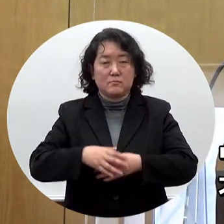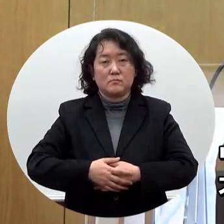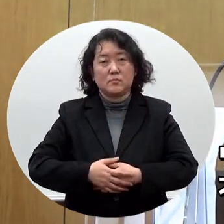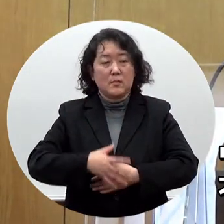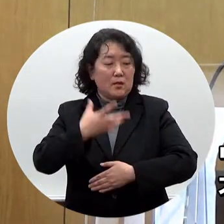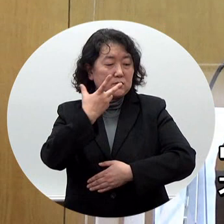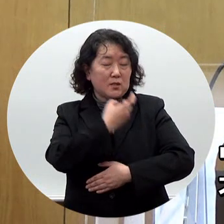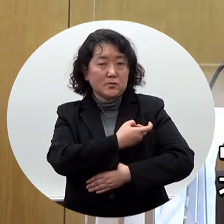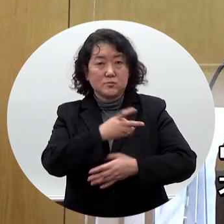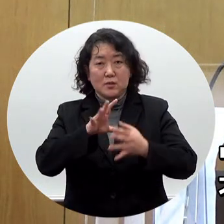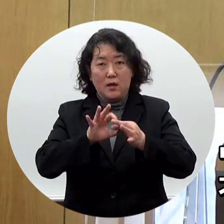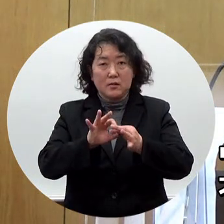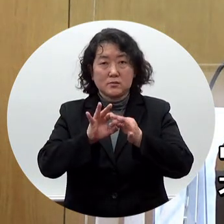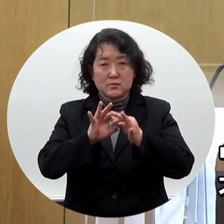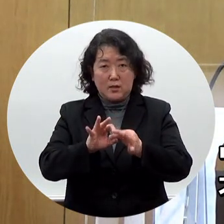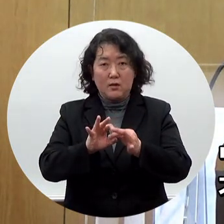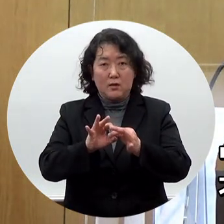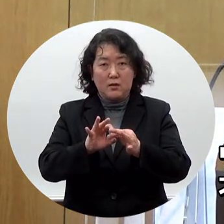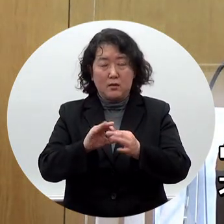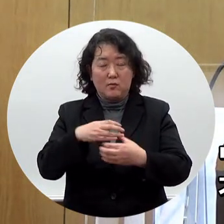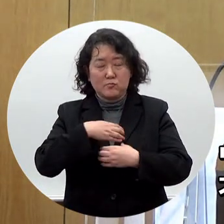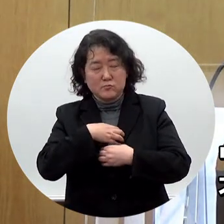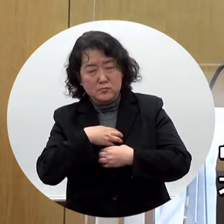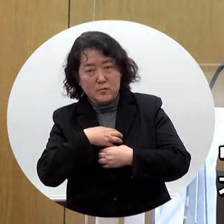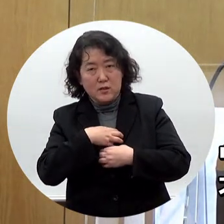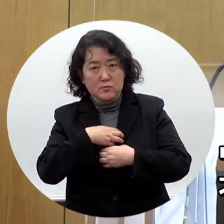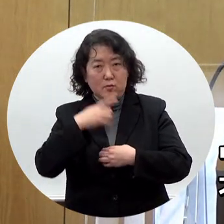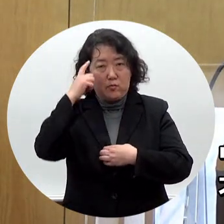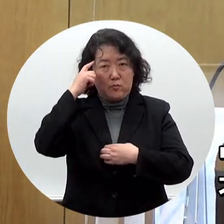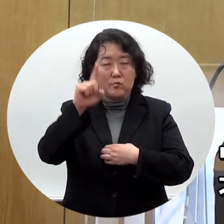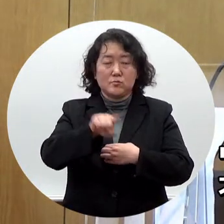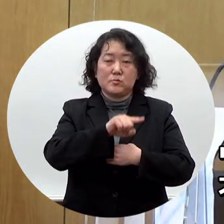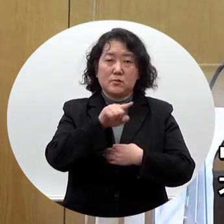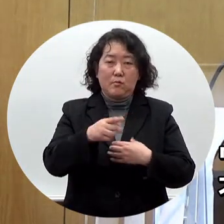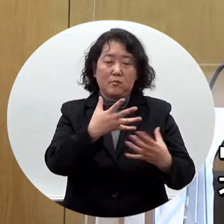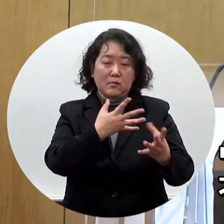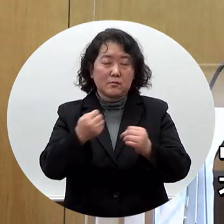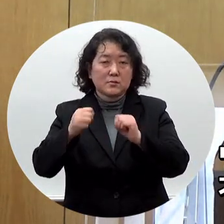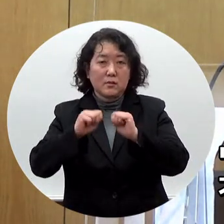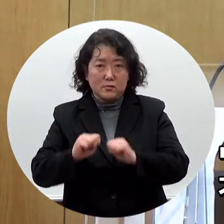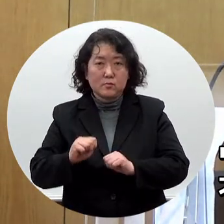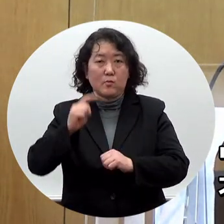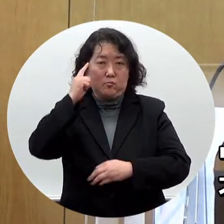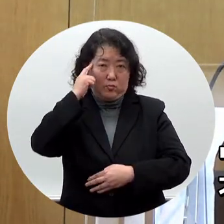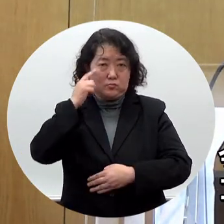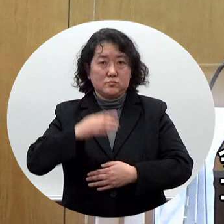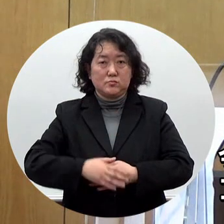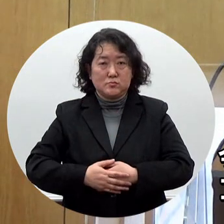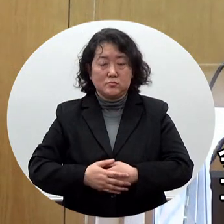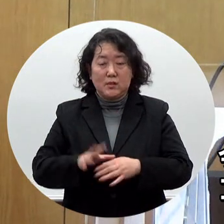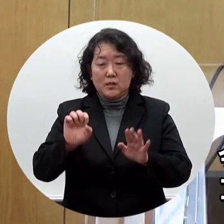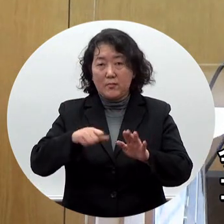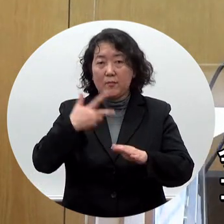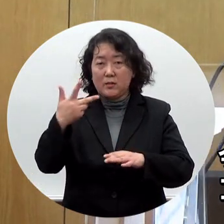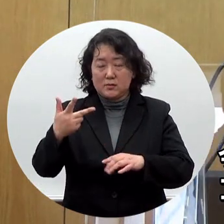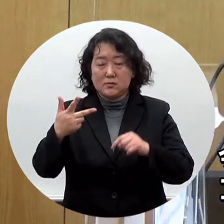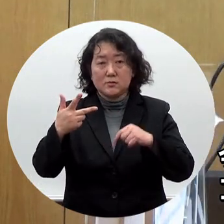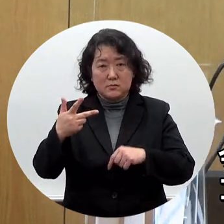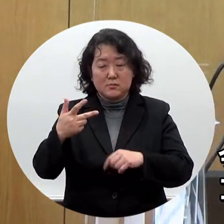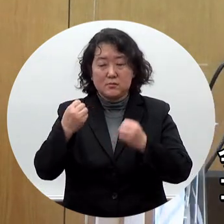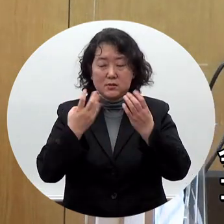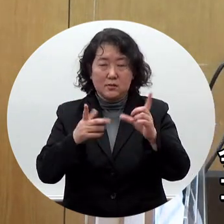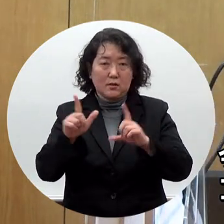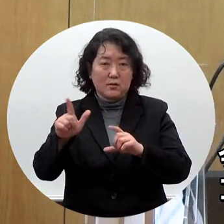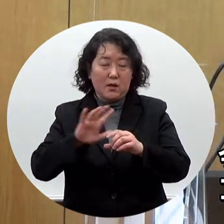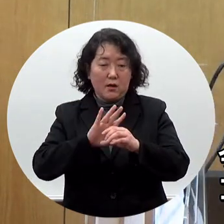ワクチン接種に関しましては、不安に思われる方も多いと存じます。今治市では、新型